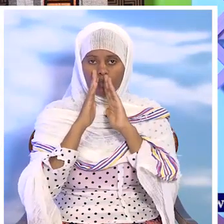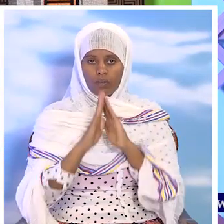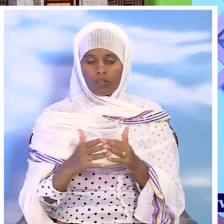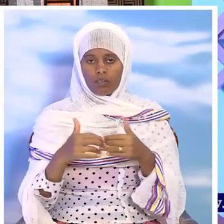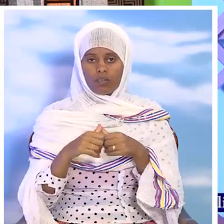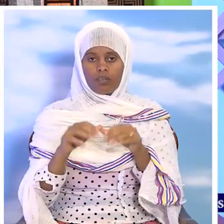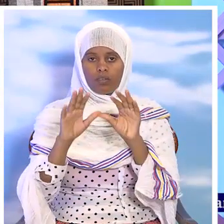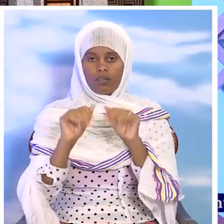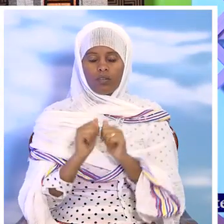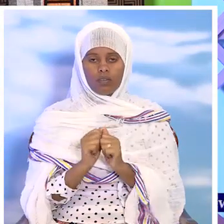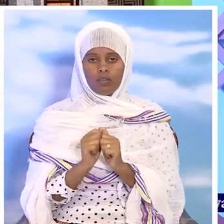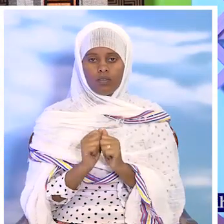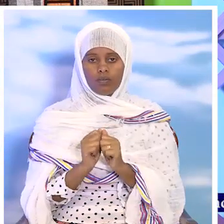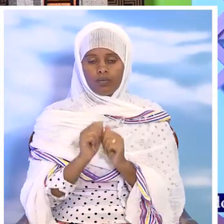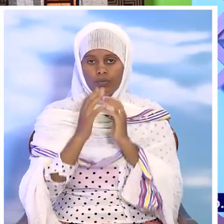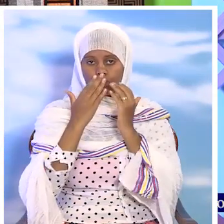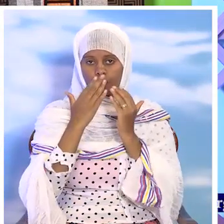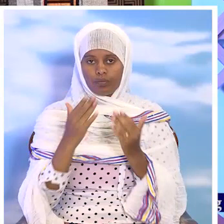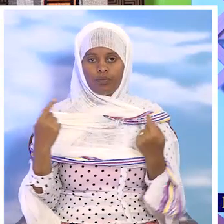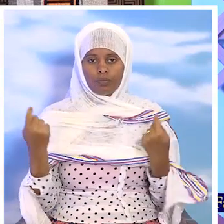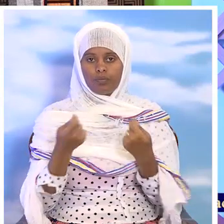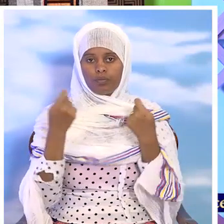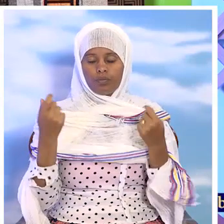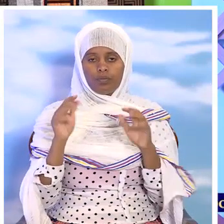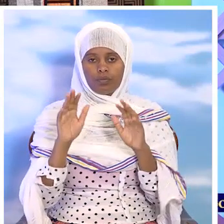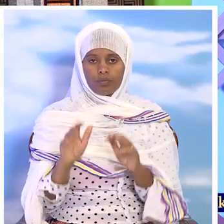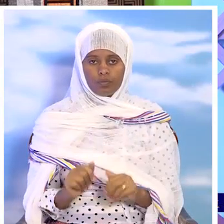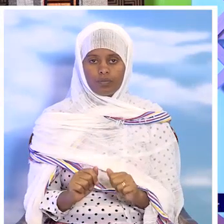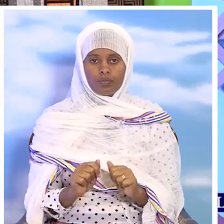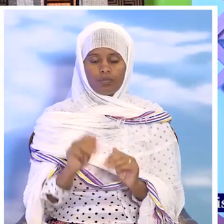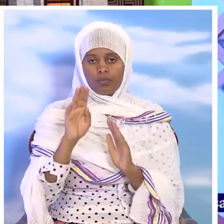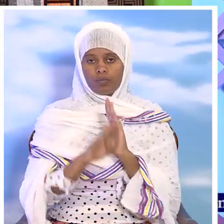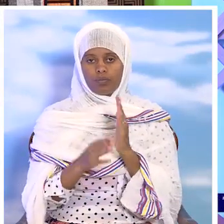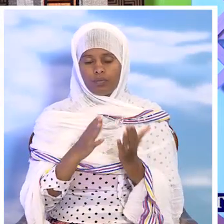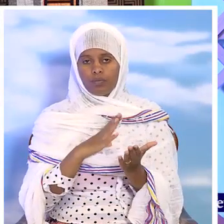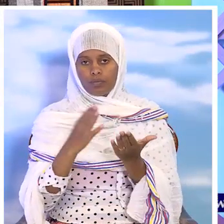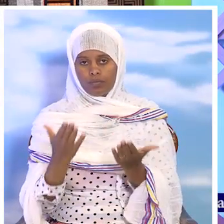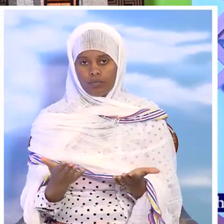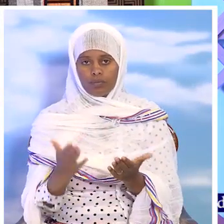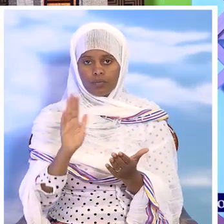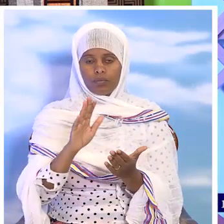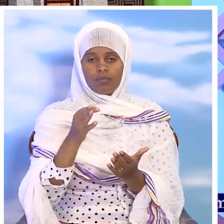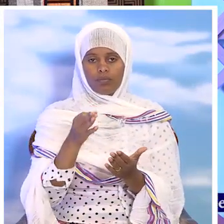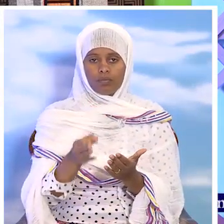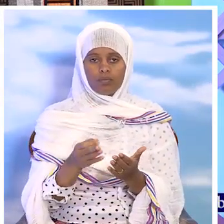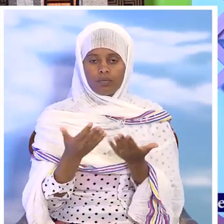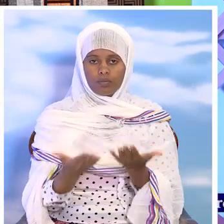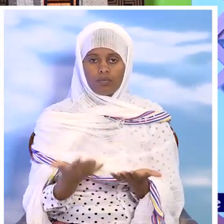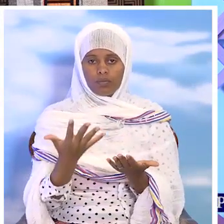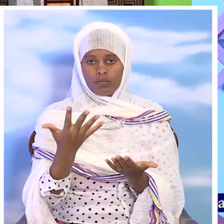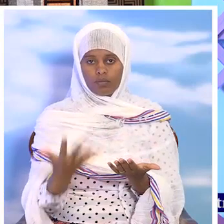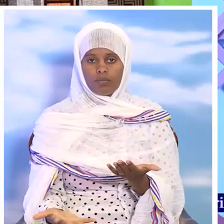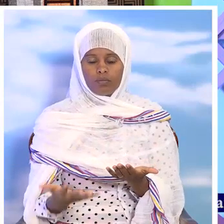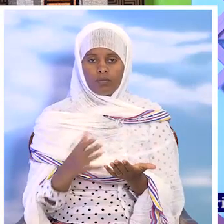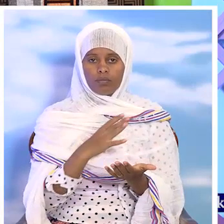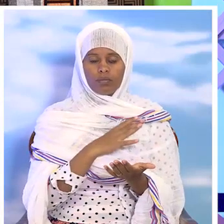ፍቓዱ ይኹነና። ርሑስ ኣውደ ዓመት ክኾነና ድማ ተሪፈናና ዘለዋ መዓልታት ናይ ጳጉሜን መዓልታት ሓሙሽተ መዓልታት